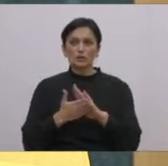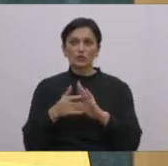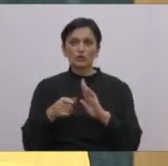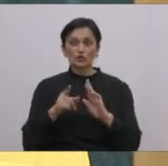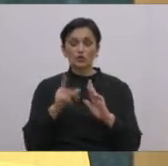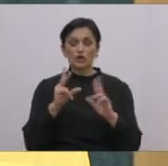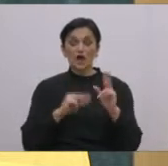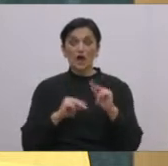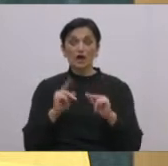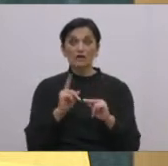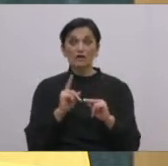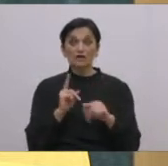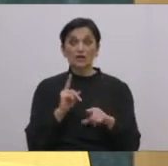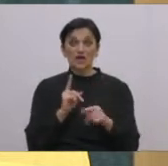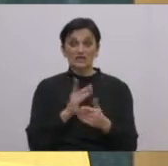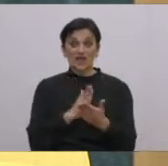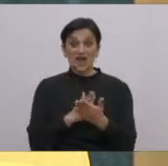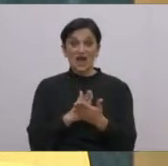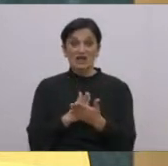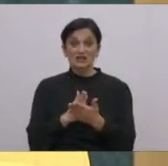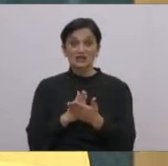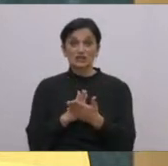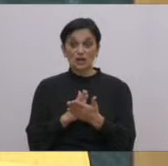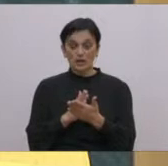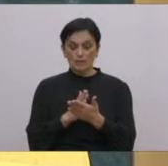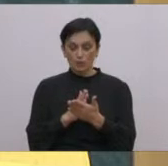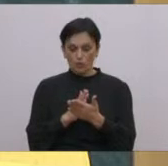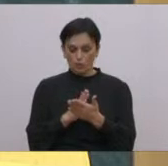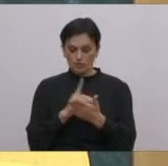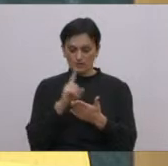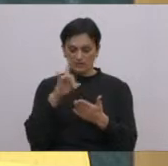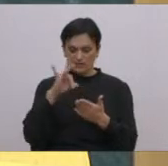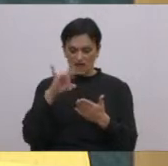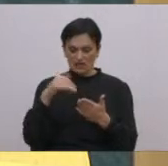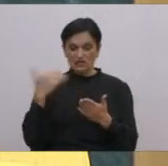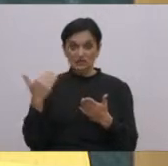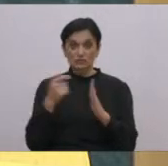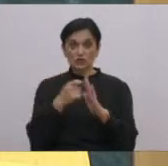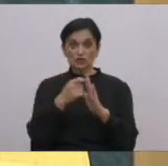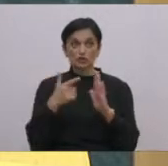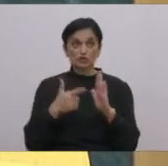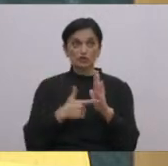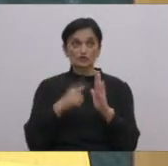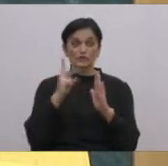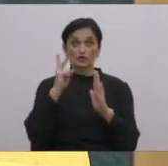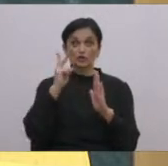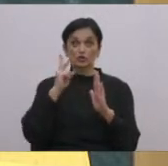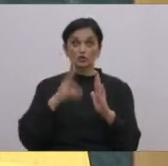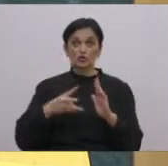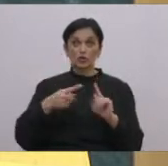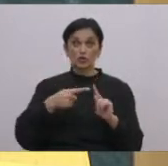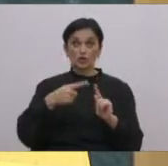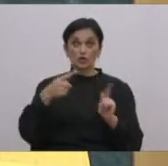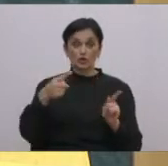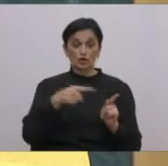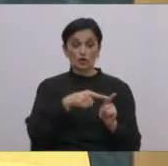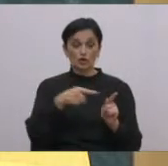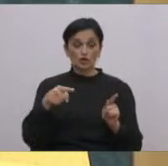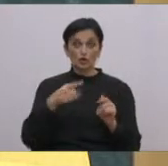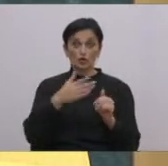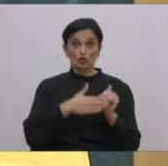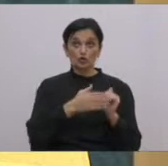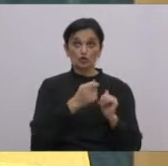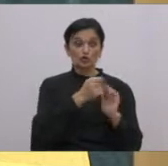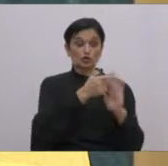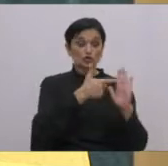rad arcebops, zarzmis fridan, ciudmet kilometri ani monacueti, cel srul deba, მეტიდან